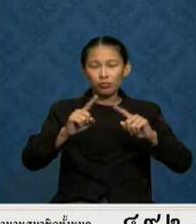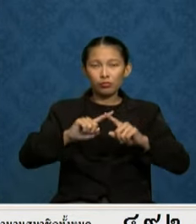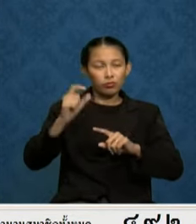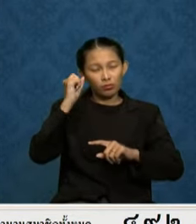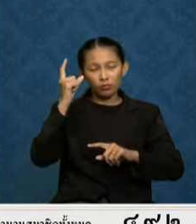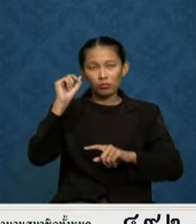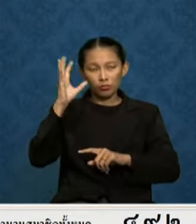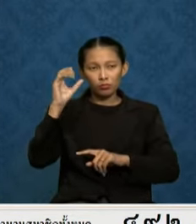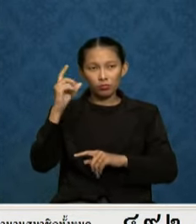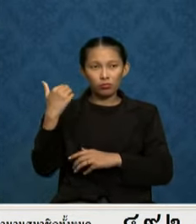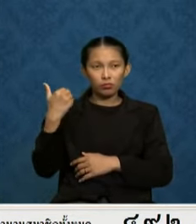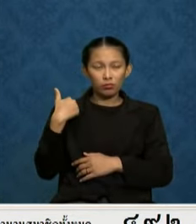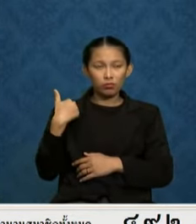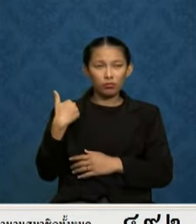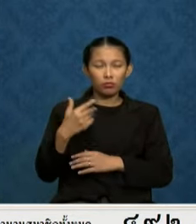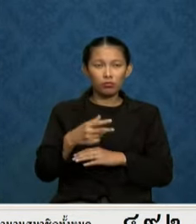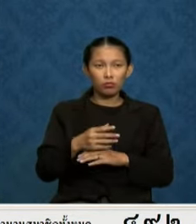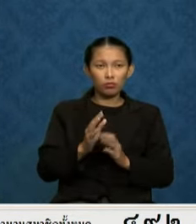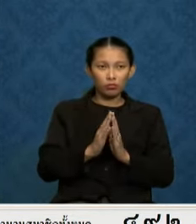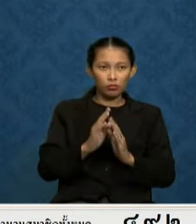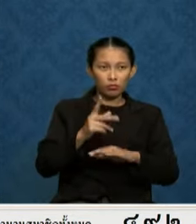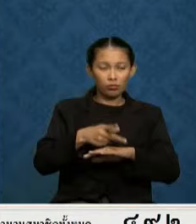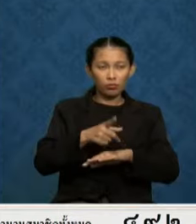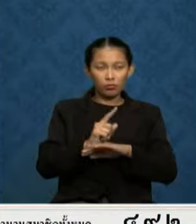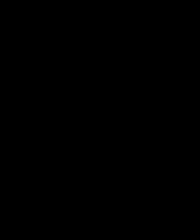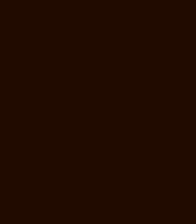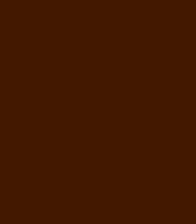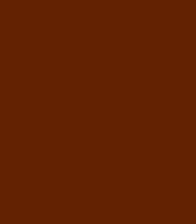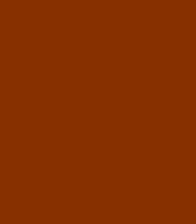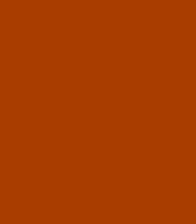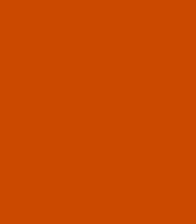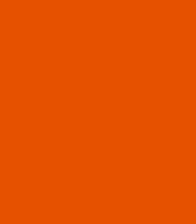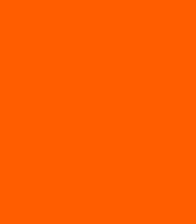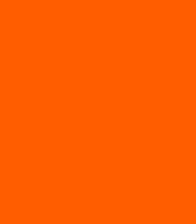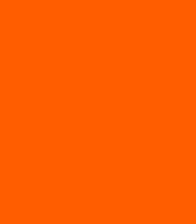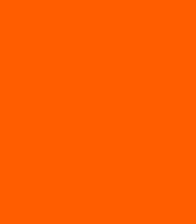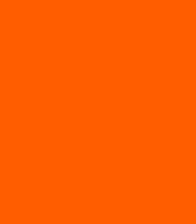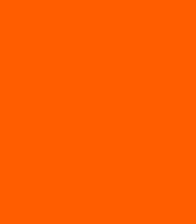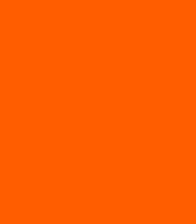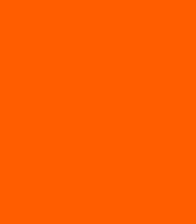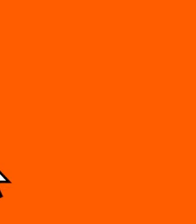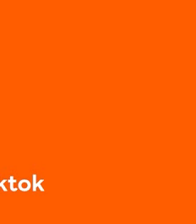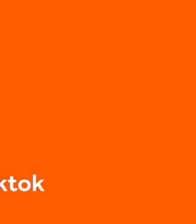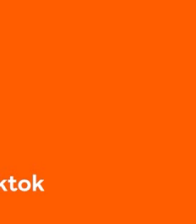ความ magicเท่าา